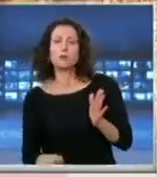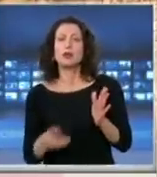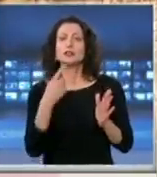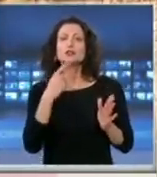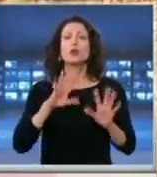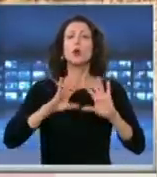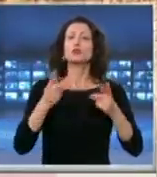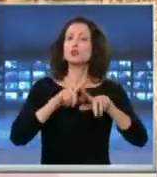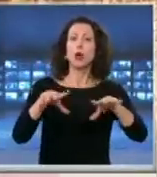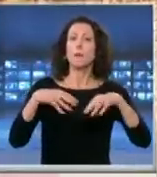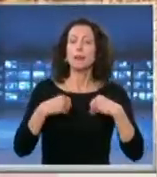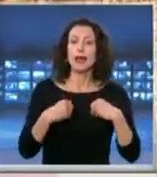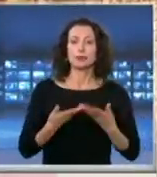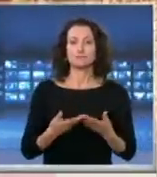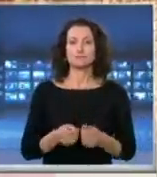консенсус по темата.